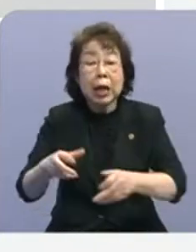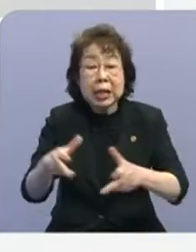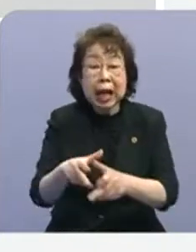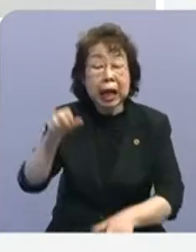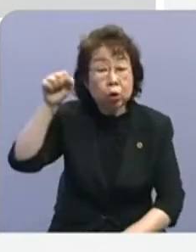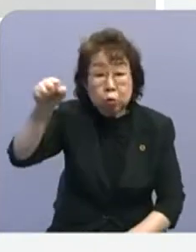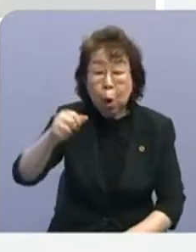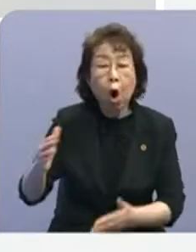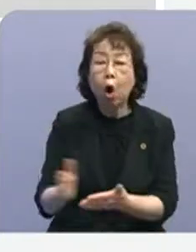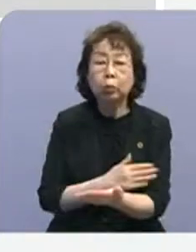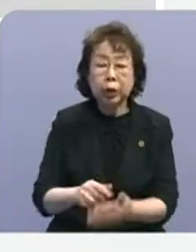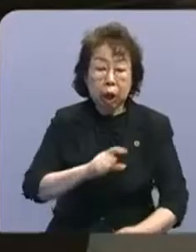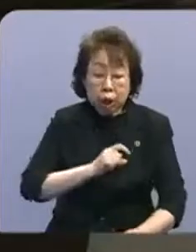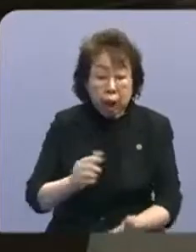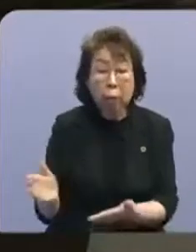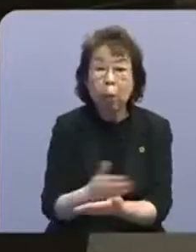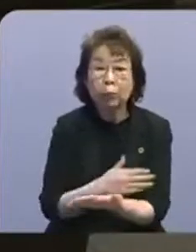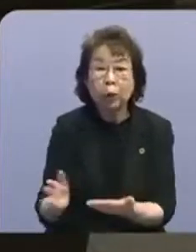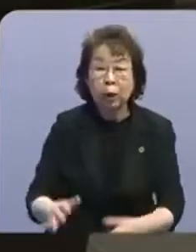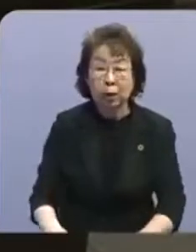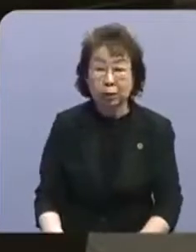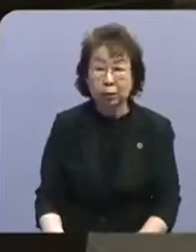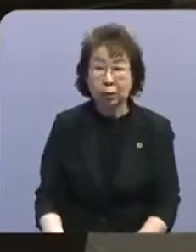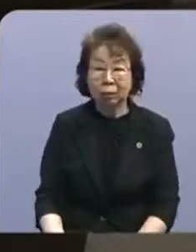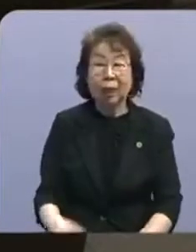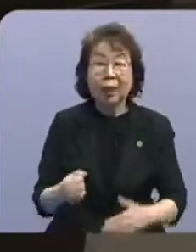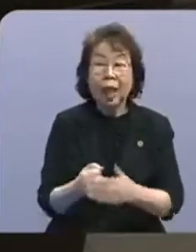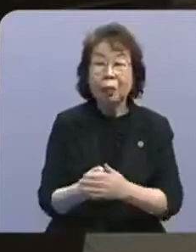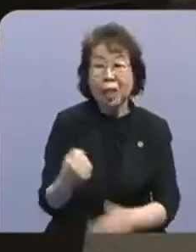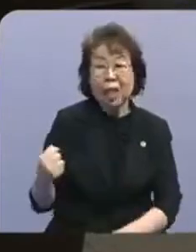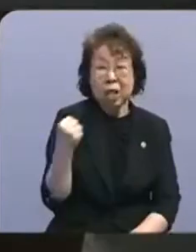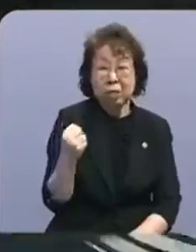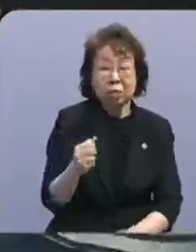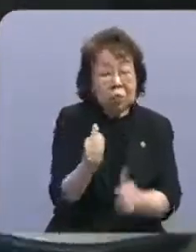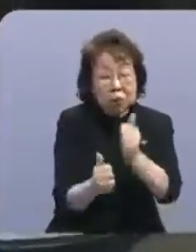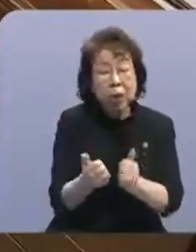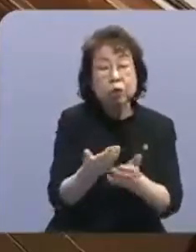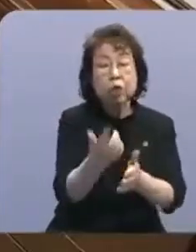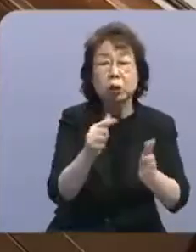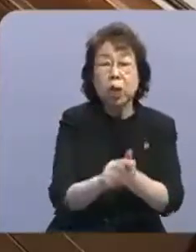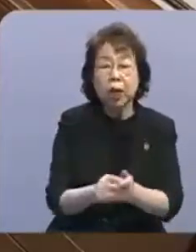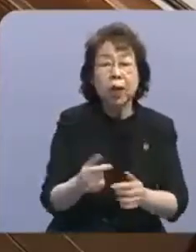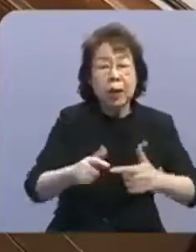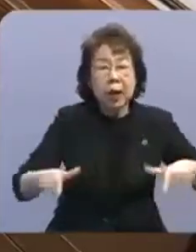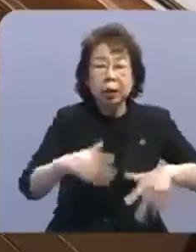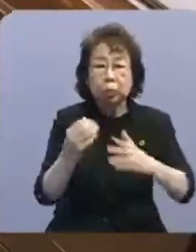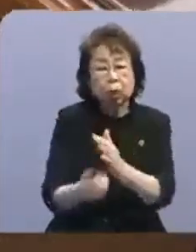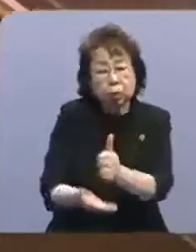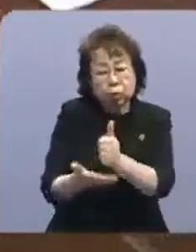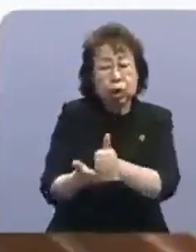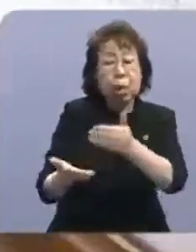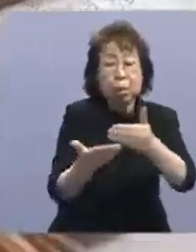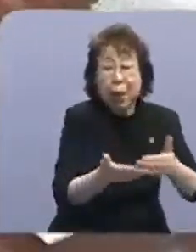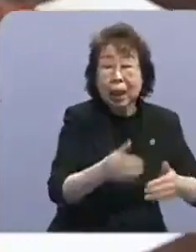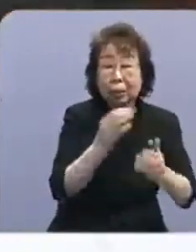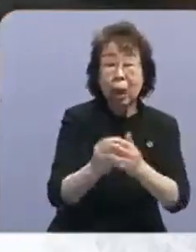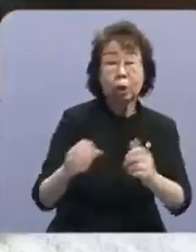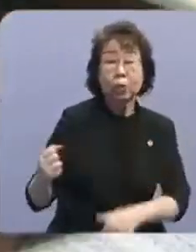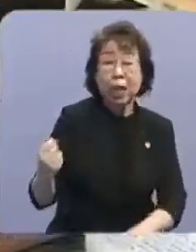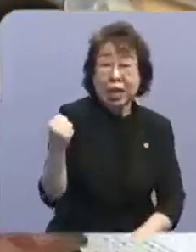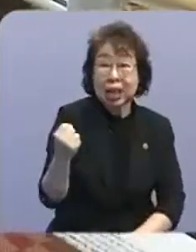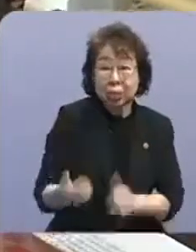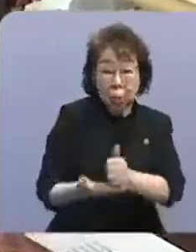찾아볼 수 없습니다 공직자 역량 평가 시험을 치르고 각계 각층의 추천서를 받아 국민의 힘